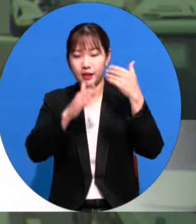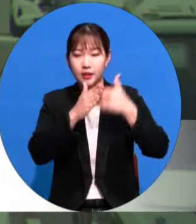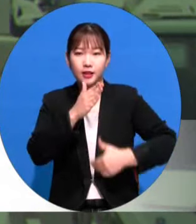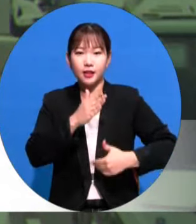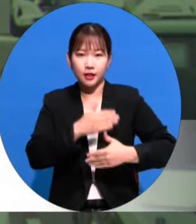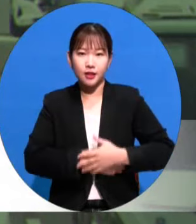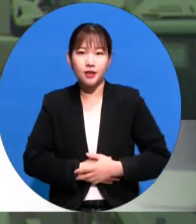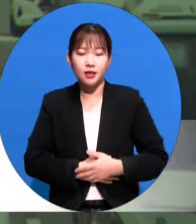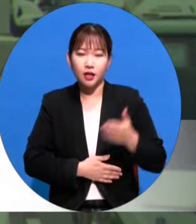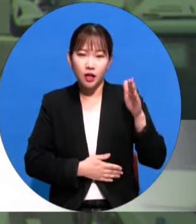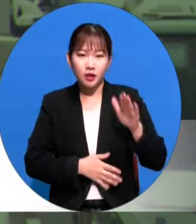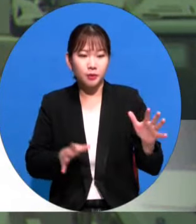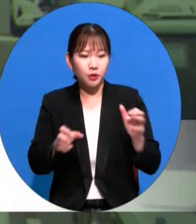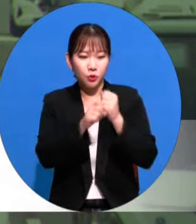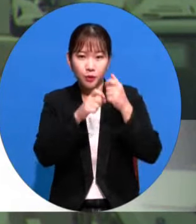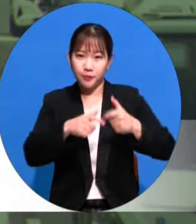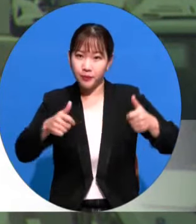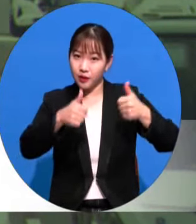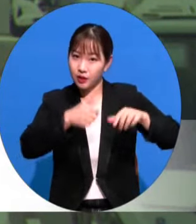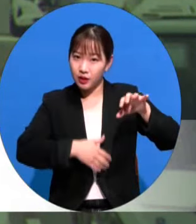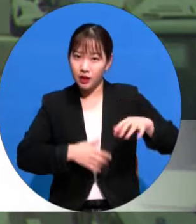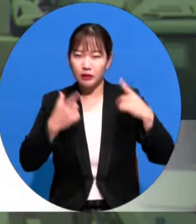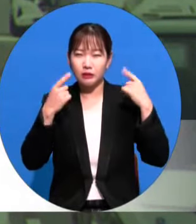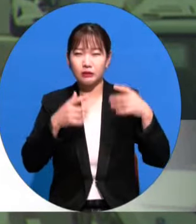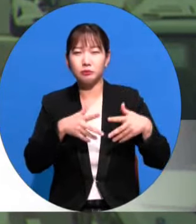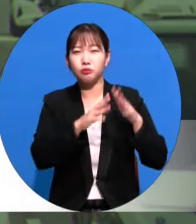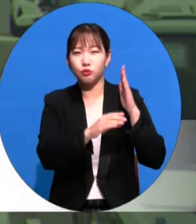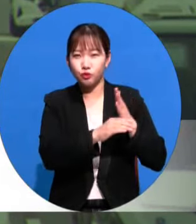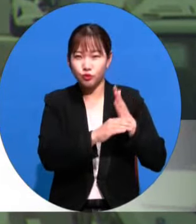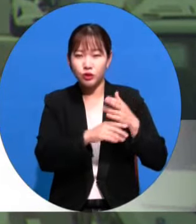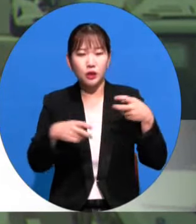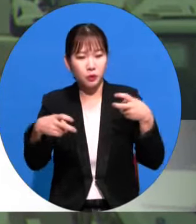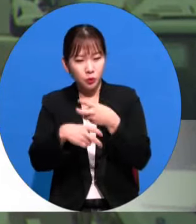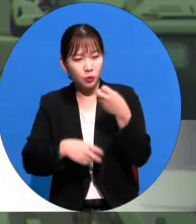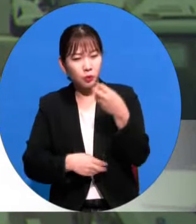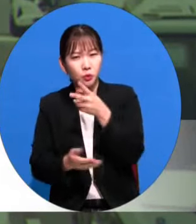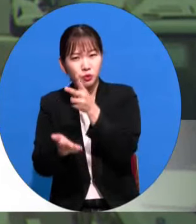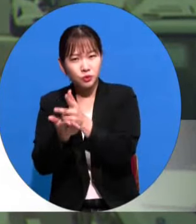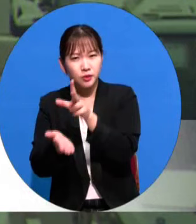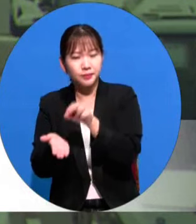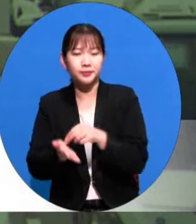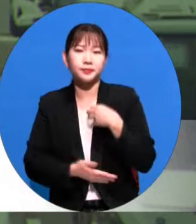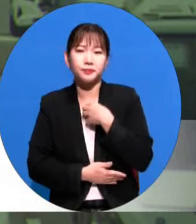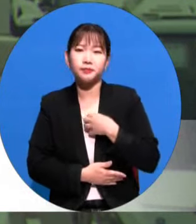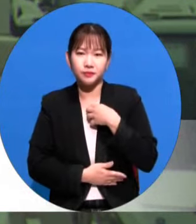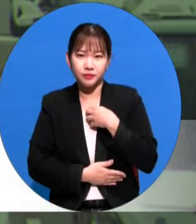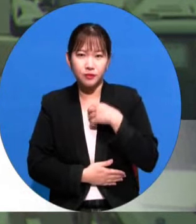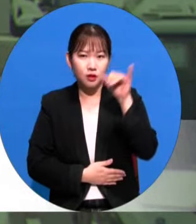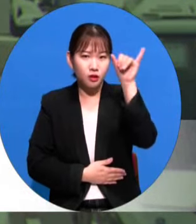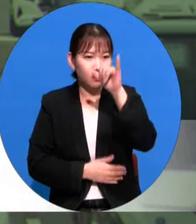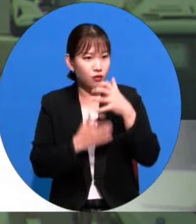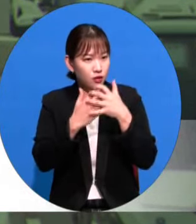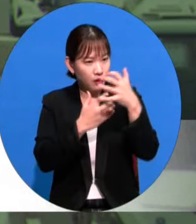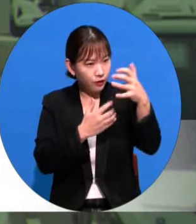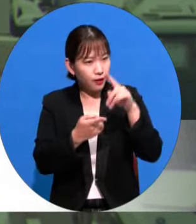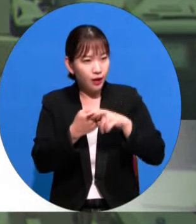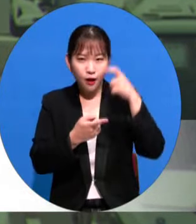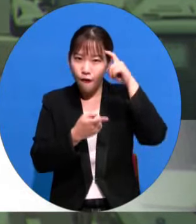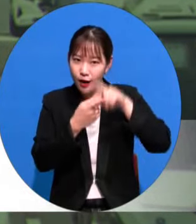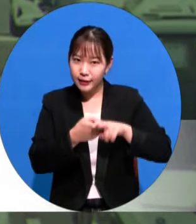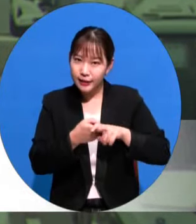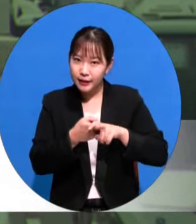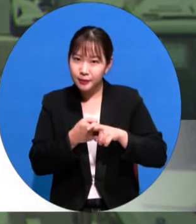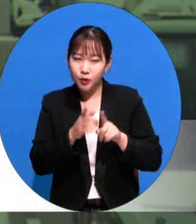다가왔습니다. 하지만 종합경기장은 여전히 공사 중이고 교통과 주차 문제도 걱정입니다. 전국체전에 대한 관심을 높이기